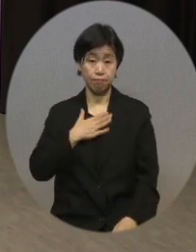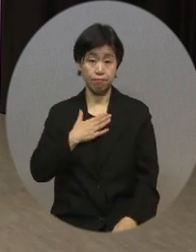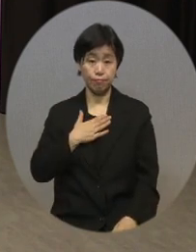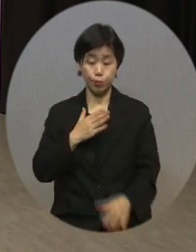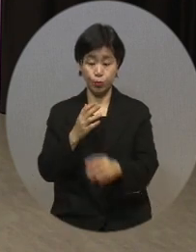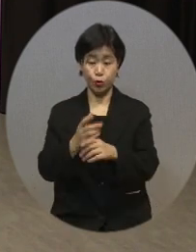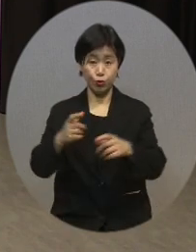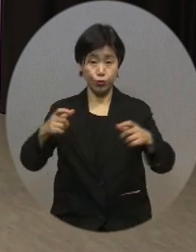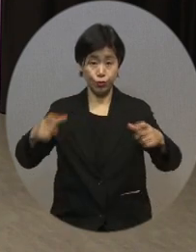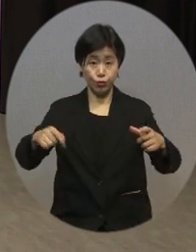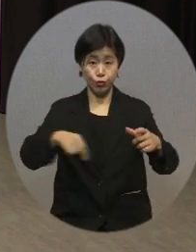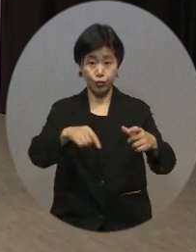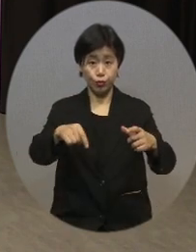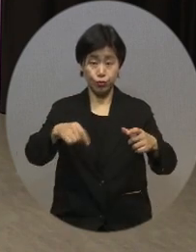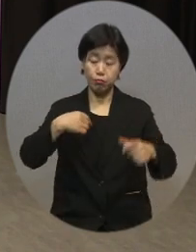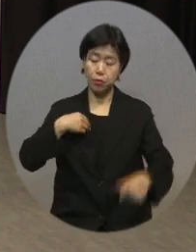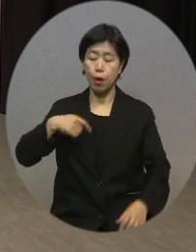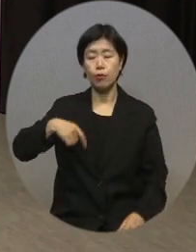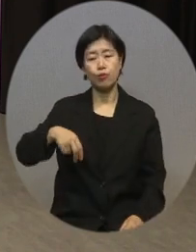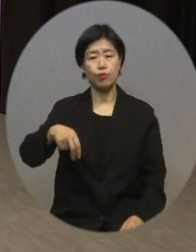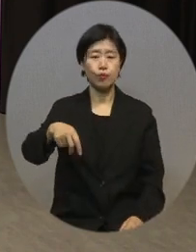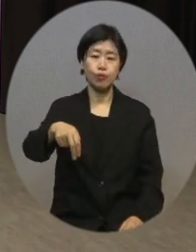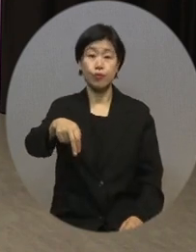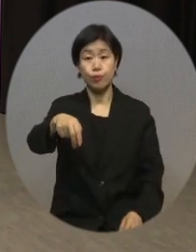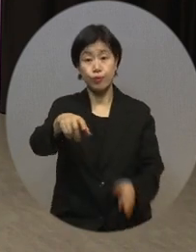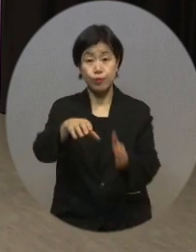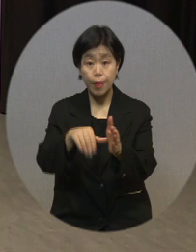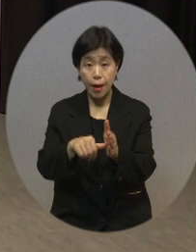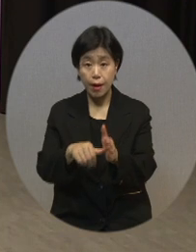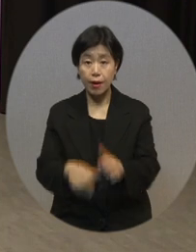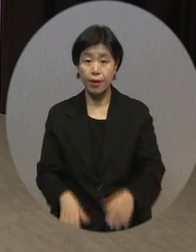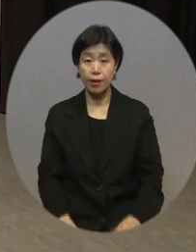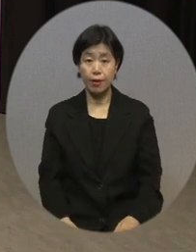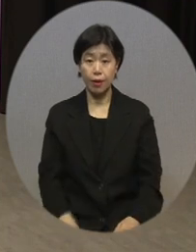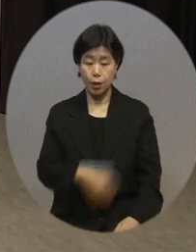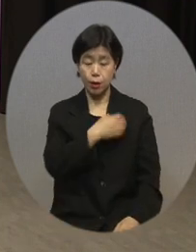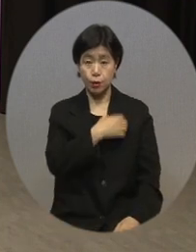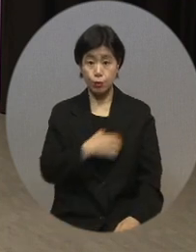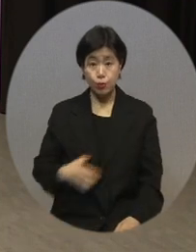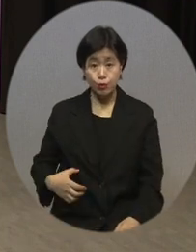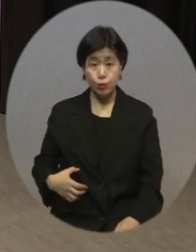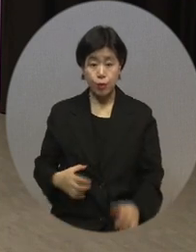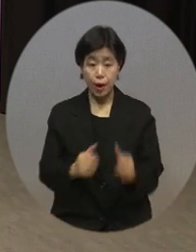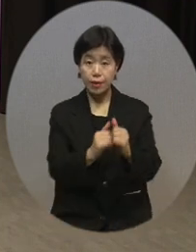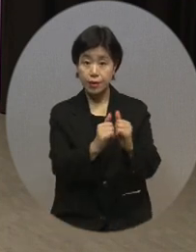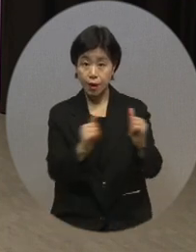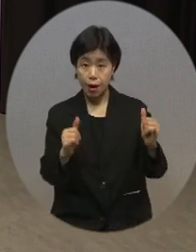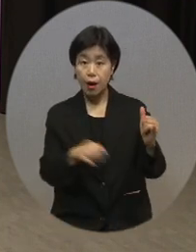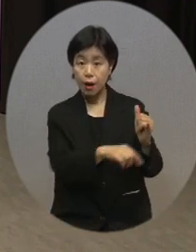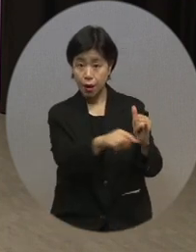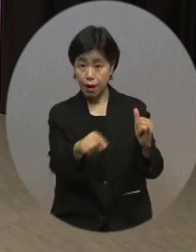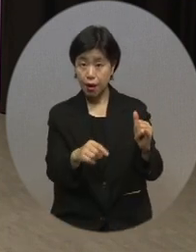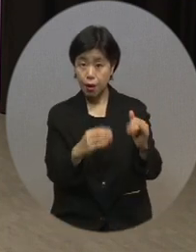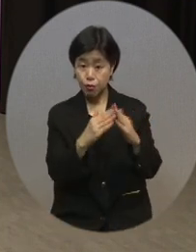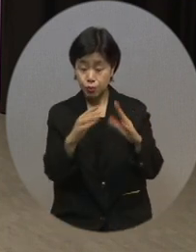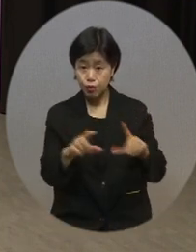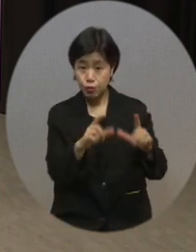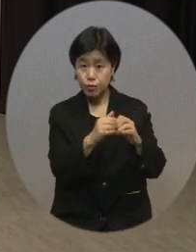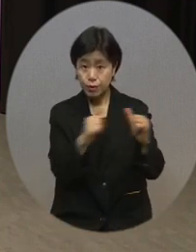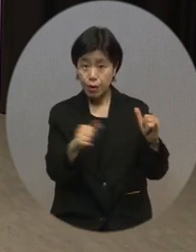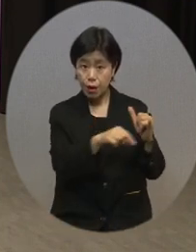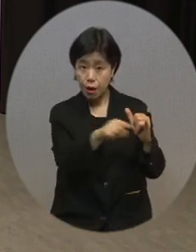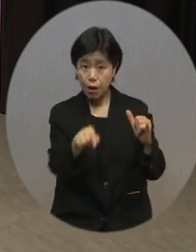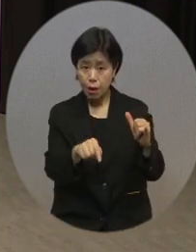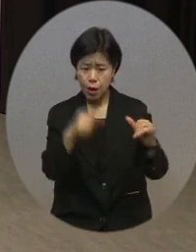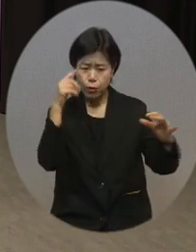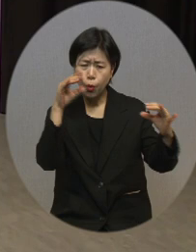거리를 네. 거닐다 보면은 지금도 네. 주민들의 동의를 받는다고 써 있어요. 네,